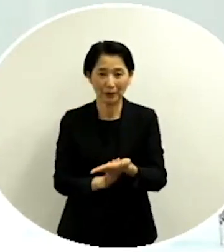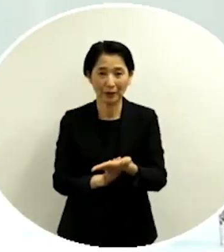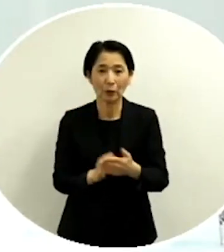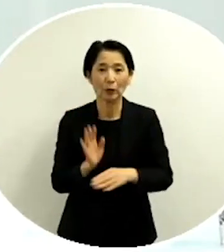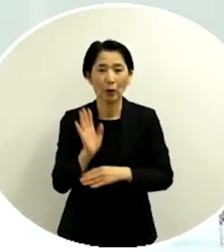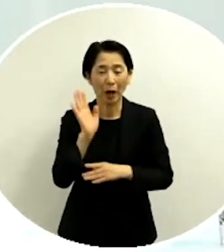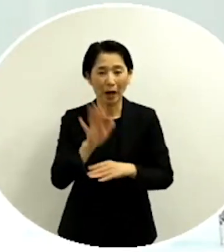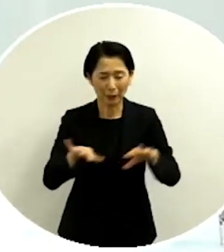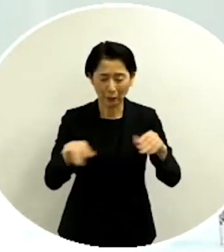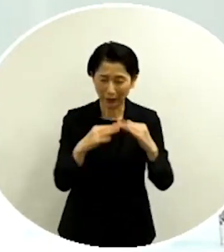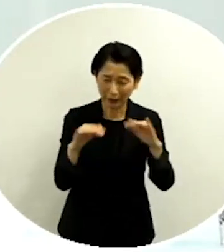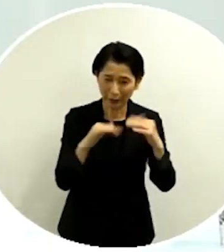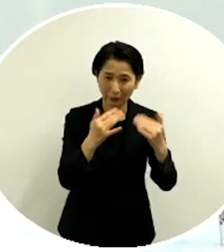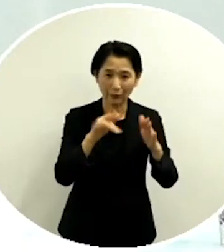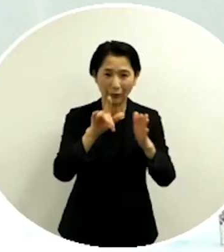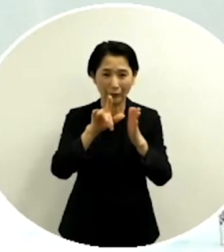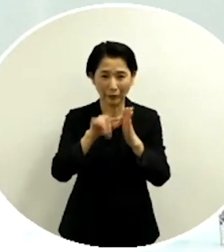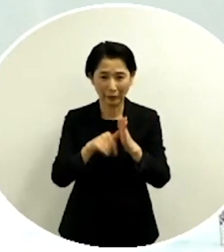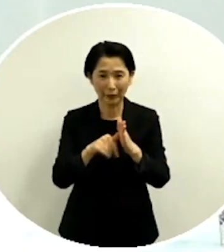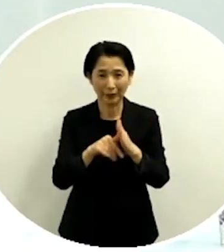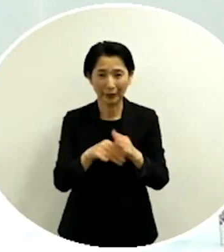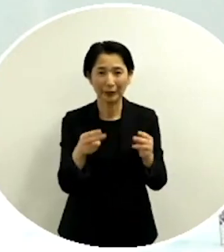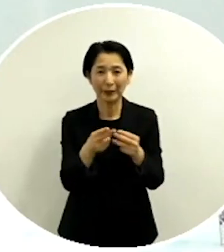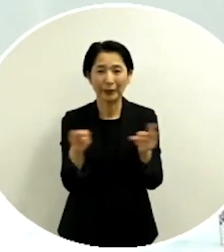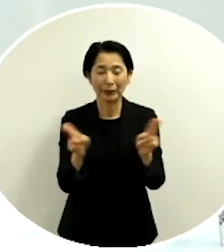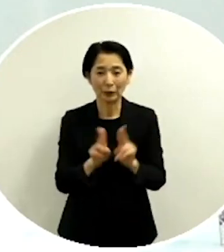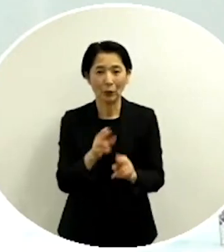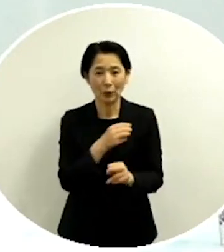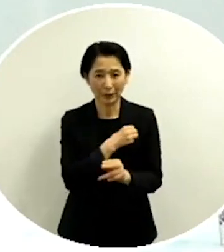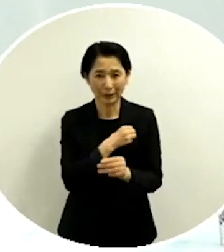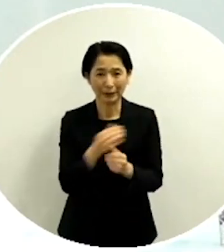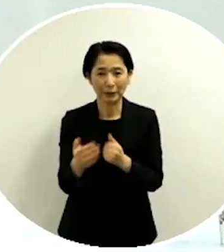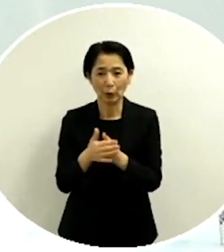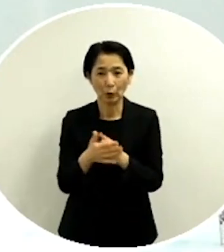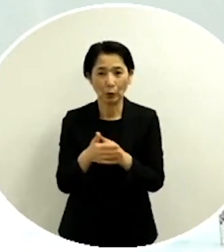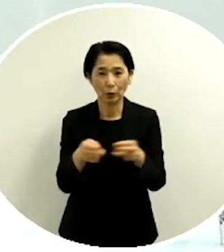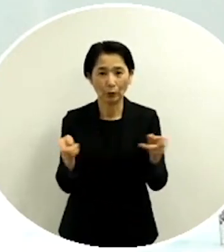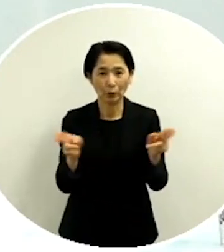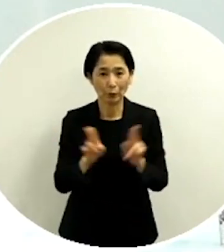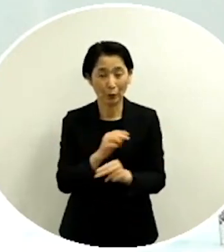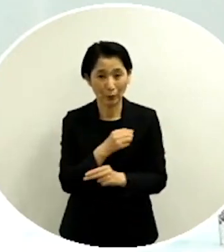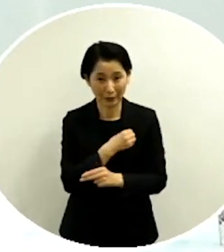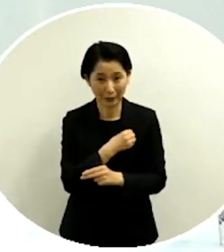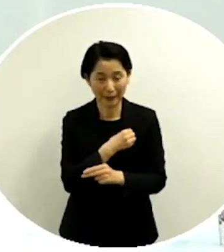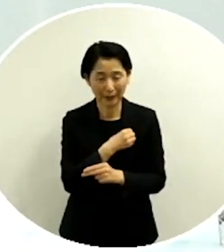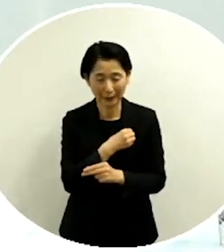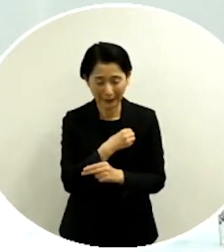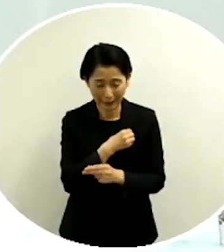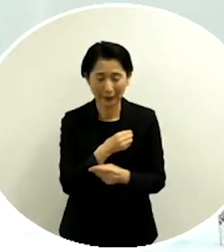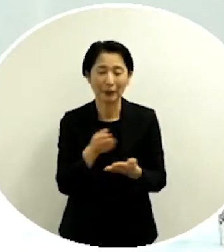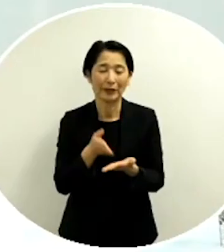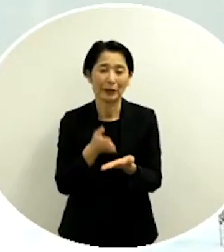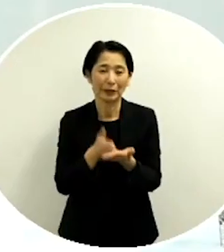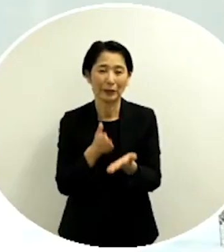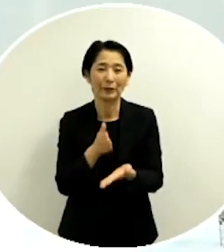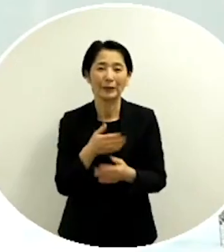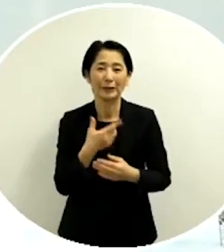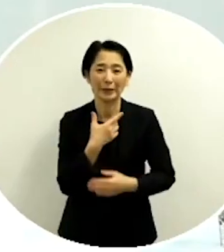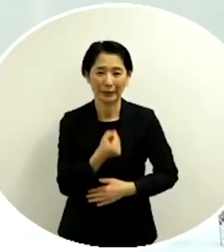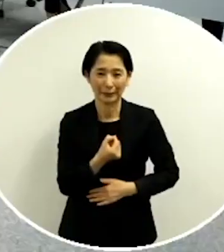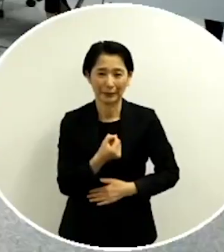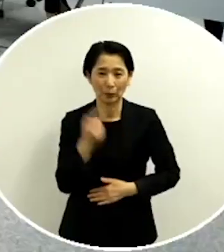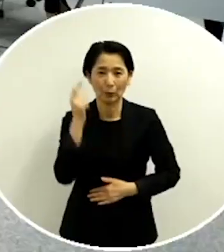この後の議論の中で党員や旧力桐蔭との皆さんのことについてはまたお話をさせていただきたいと思います